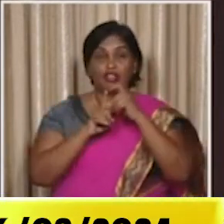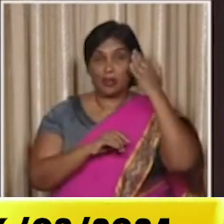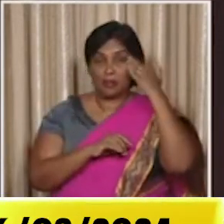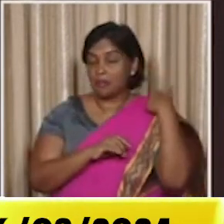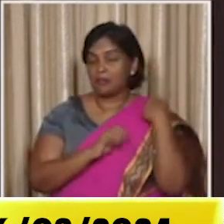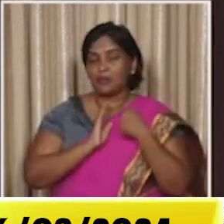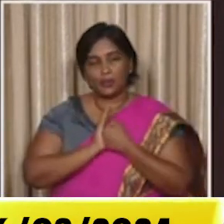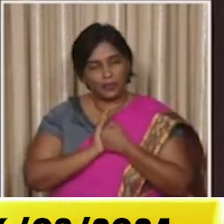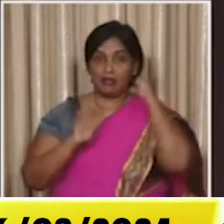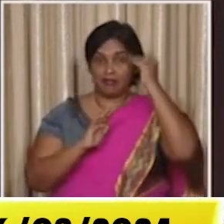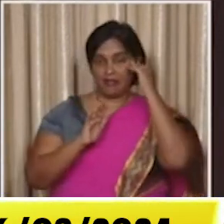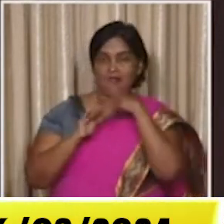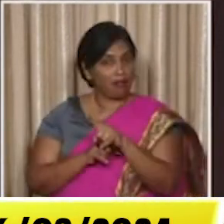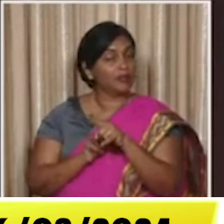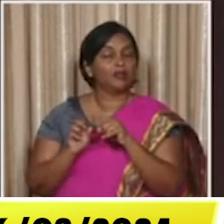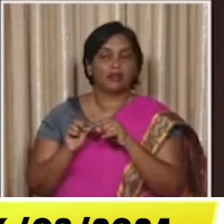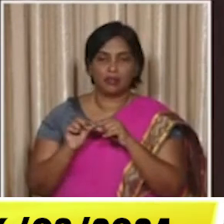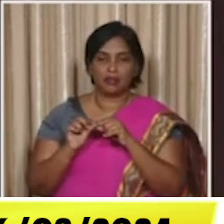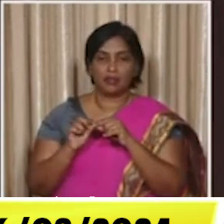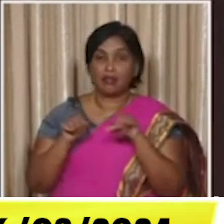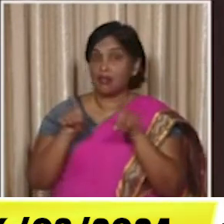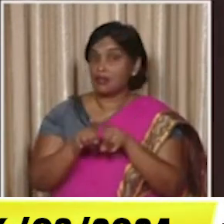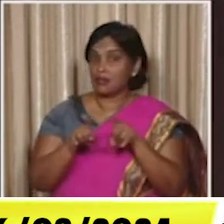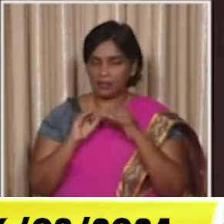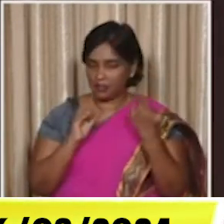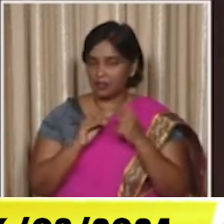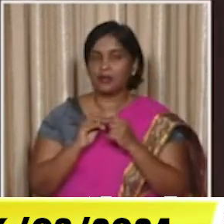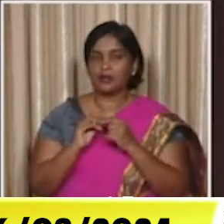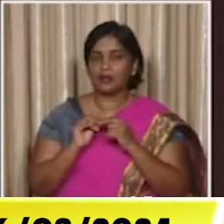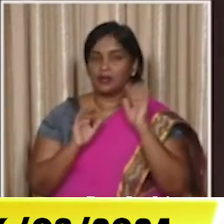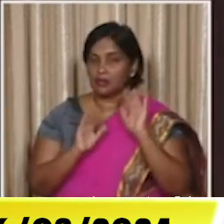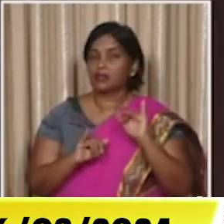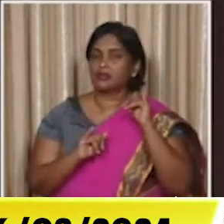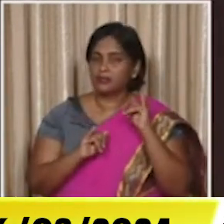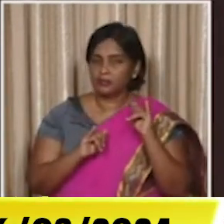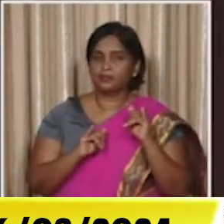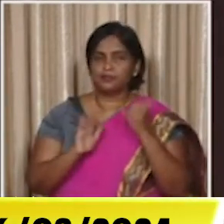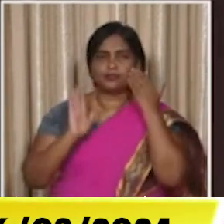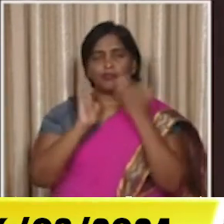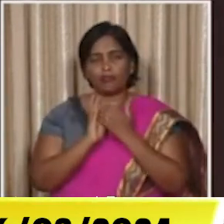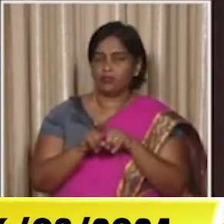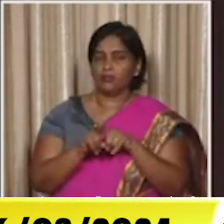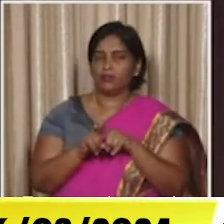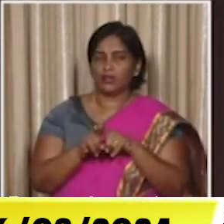මාදේවියට අපි හිස නමලා ගරු කරනවා. ඒ නමටත් ඒකට සමාන කිරීමත් උචිත නැහැ. නමුත් යම් යම් විදිහට ඩුප්ලිකේට් විහාර